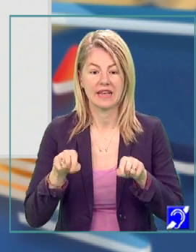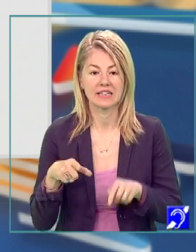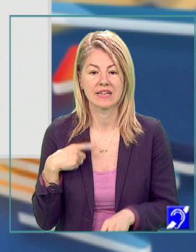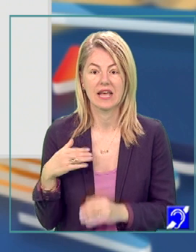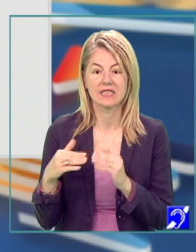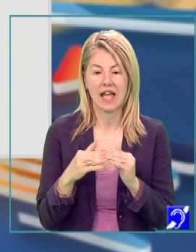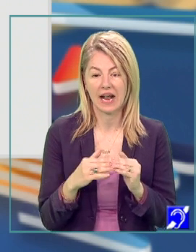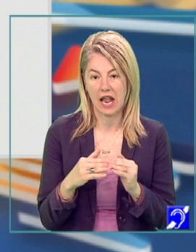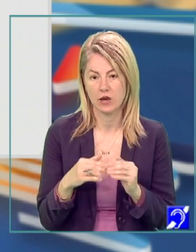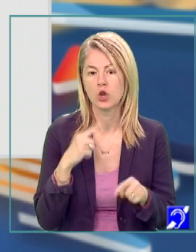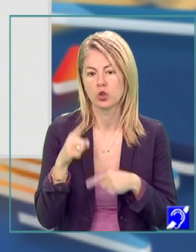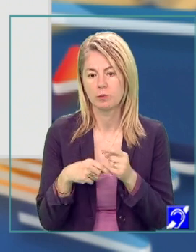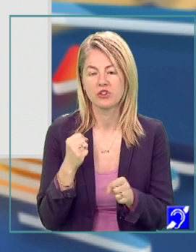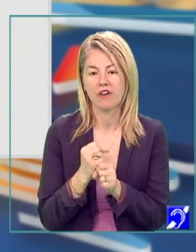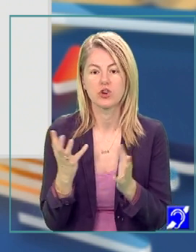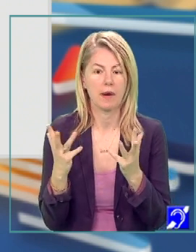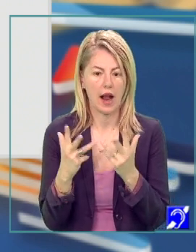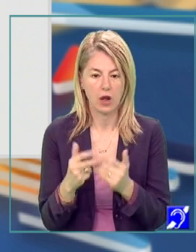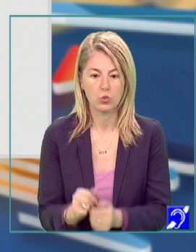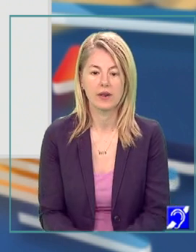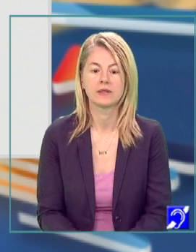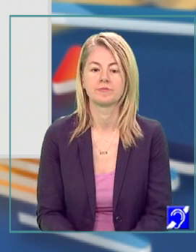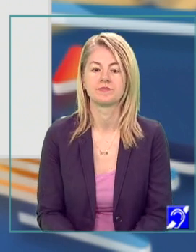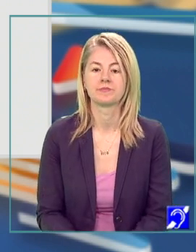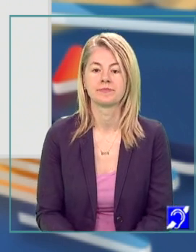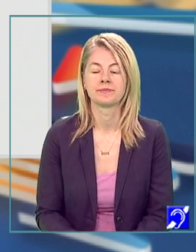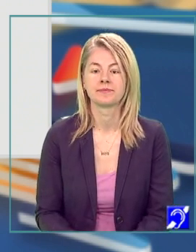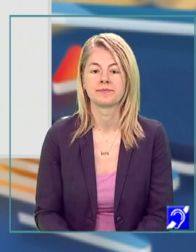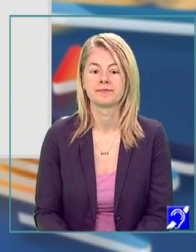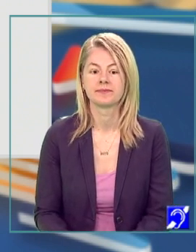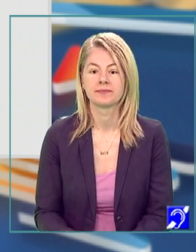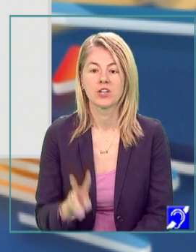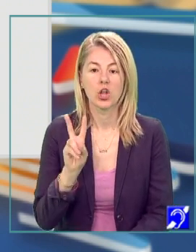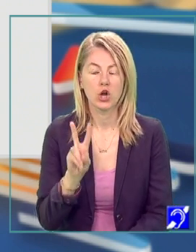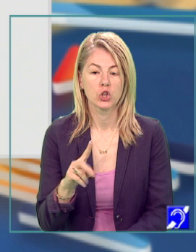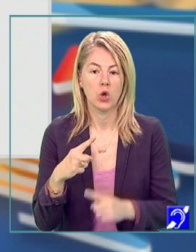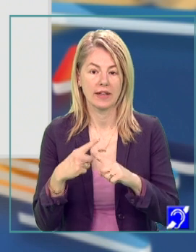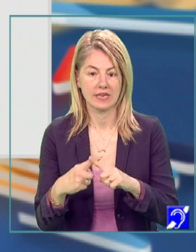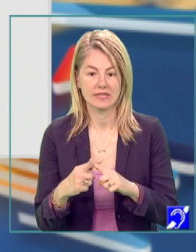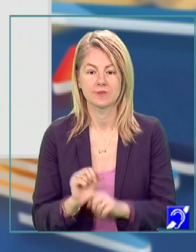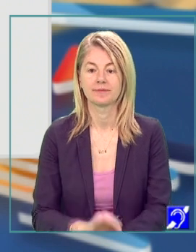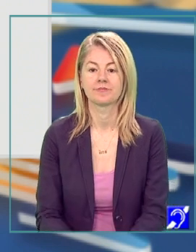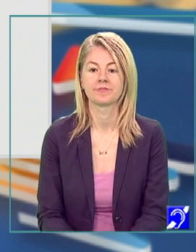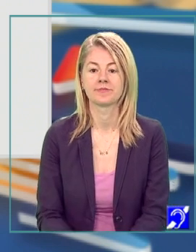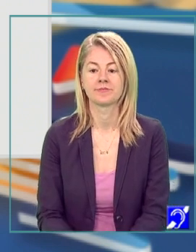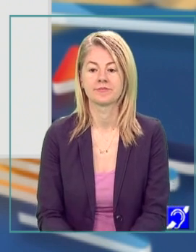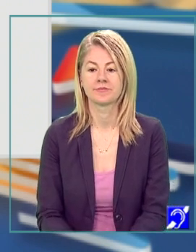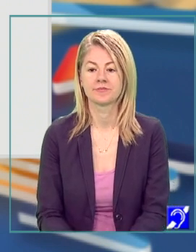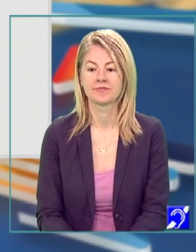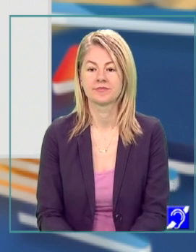este egal, după ce restrângem toți termenii care se puteau restrânge, o să obținem că e de x este egal